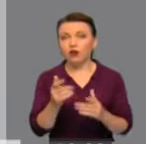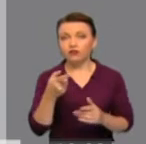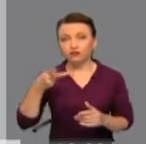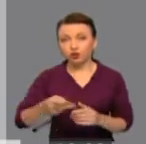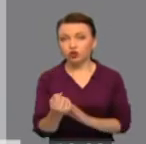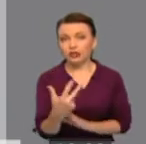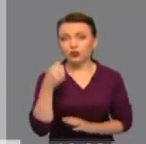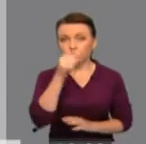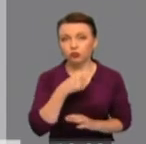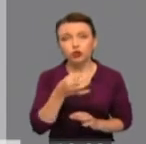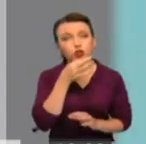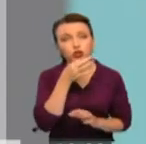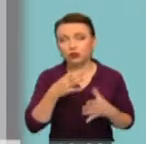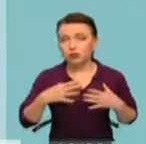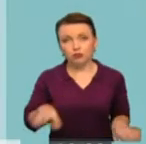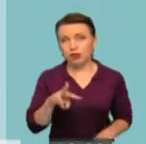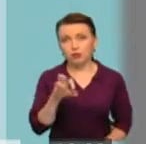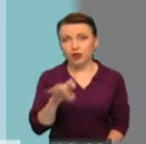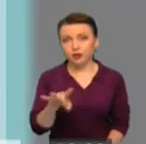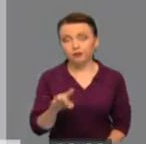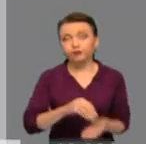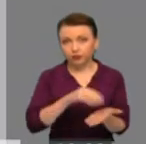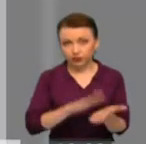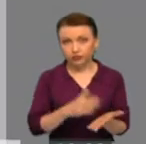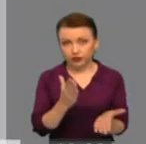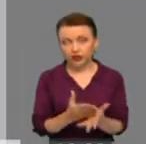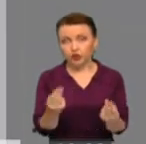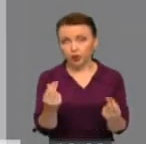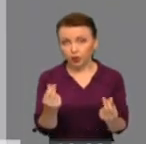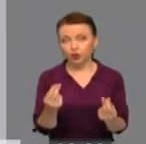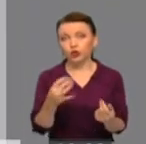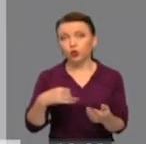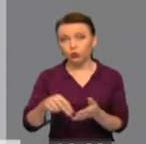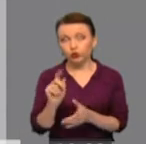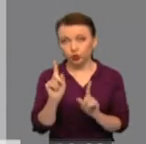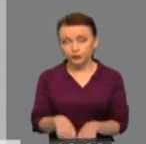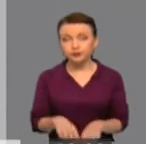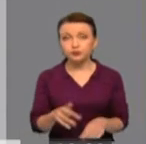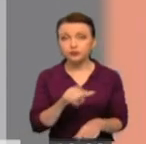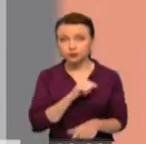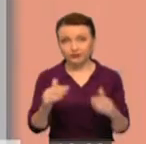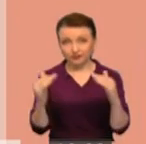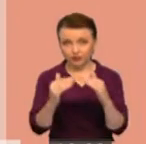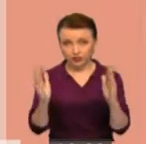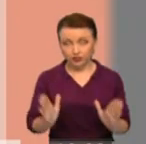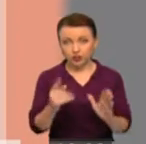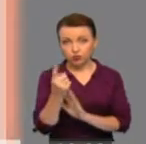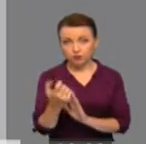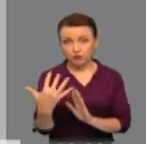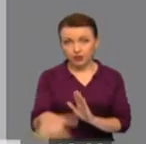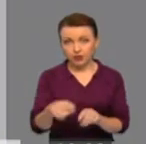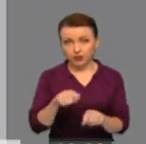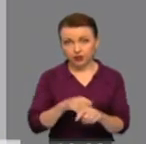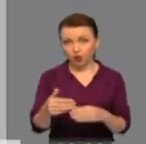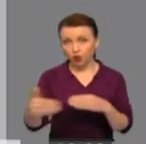2013 році, коли ще не був мером. Він задекларований, як і гроші на його купівлю. А сама будівля розташована за 150 метрів